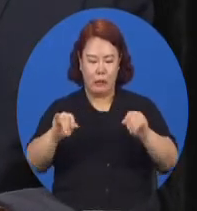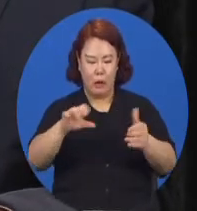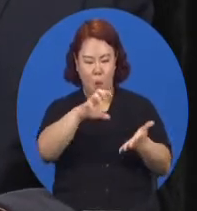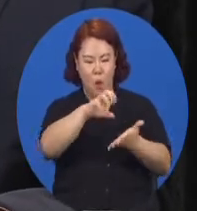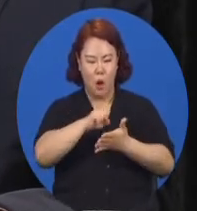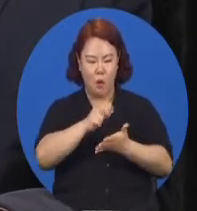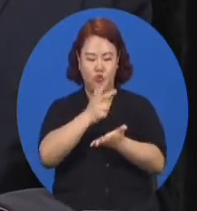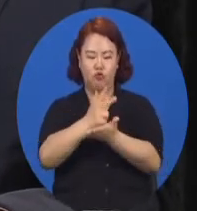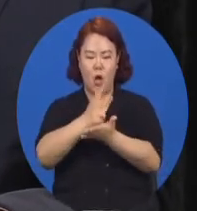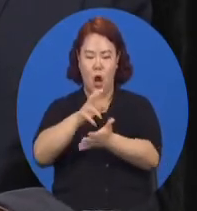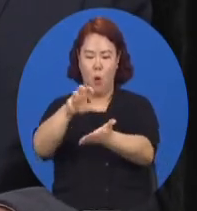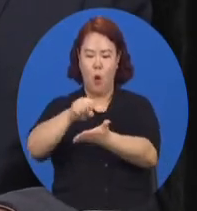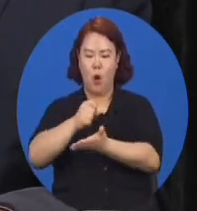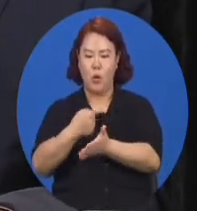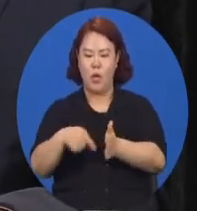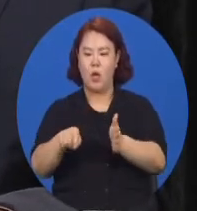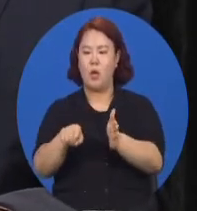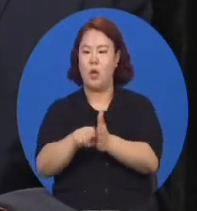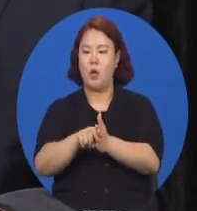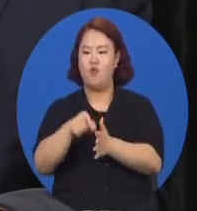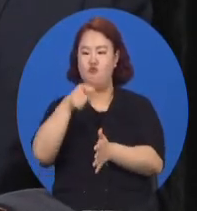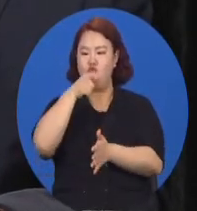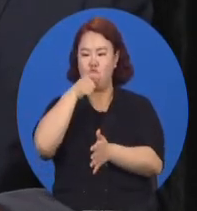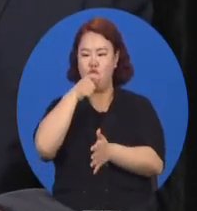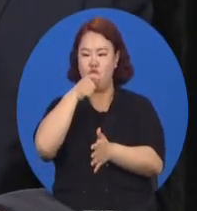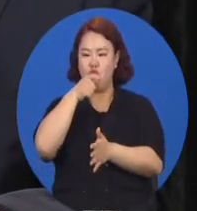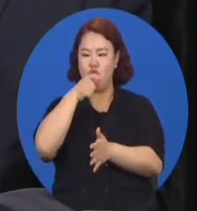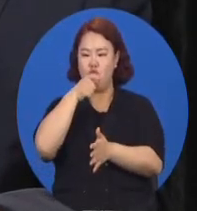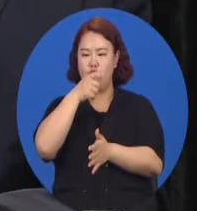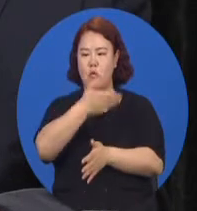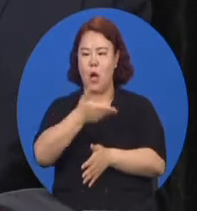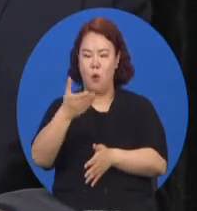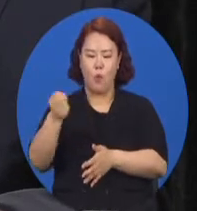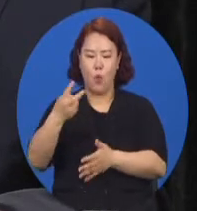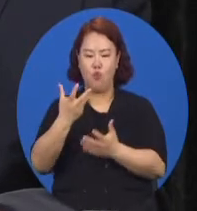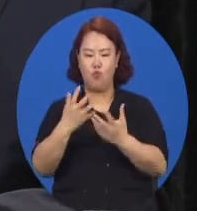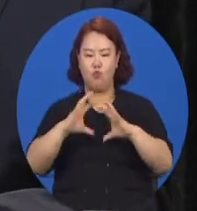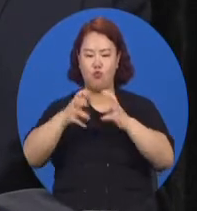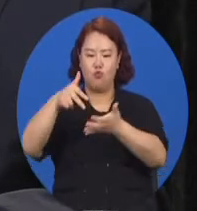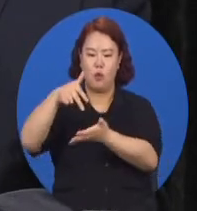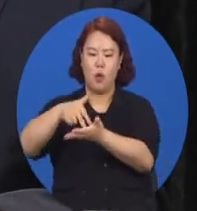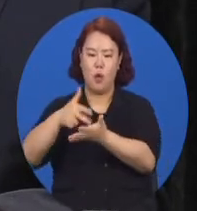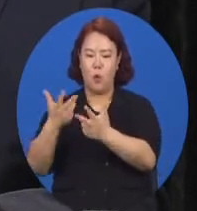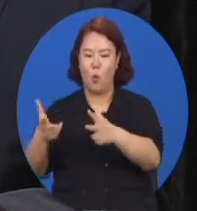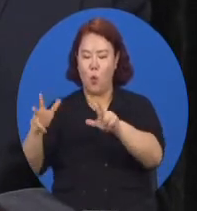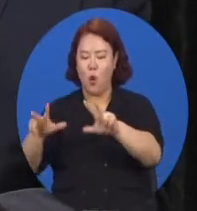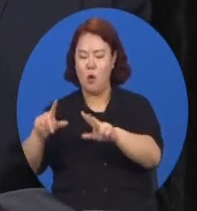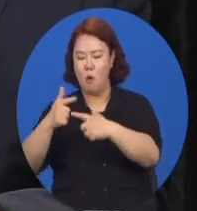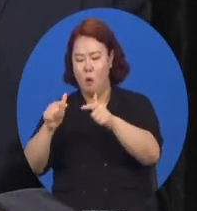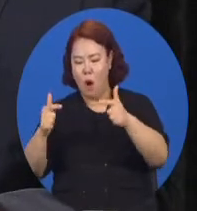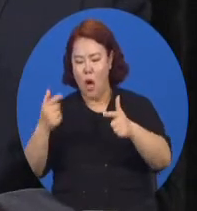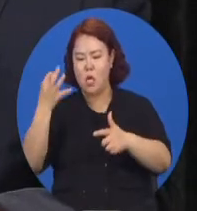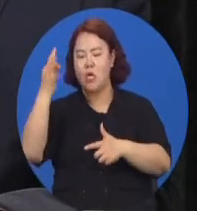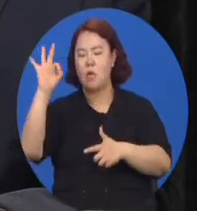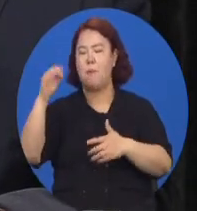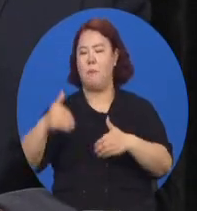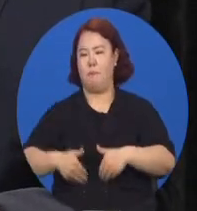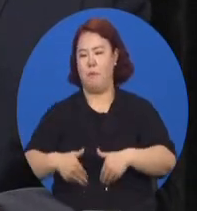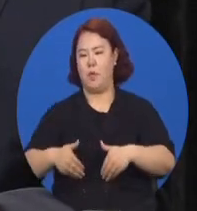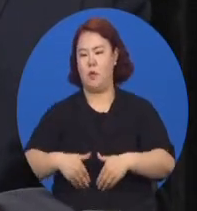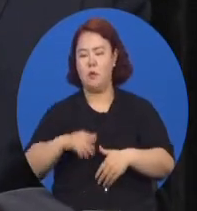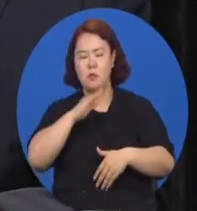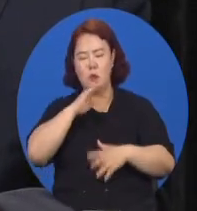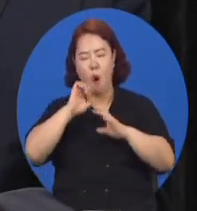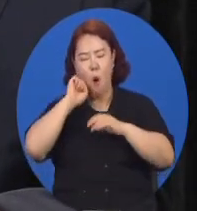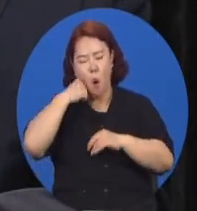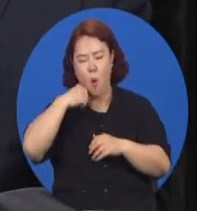이렇게 평면을 조성하기 위해서는 수자원 공사나 또 국립공원 등지에 우리가 인가나 허가 절차를 밟아야 됩니다. 상당한 어려운